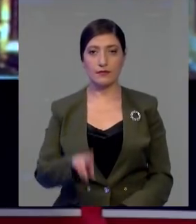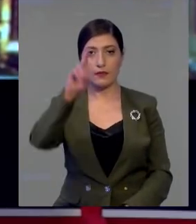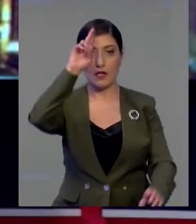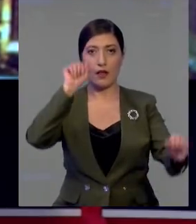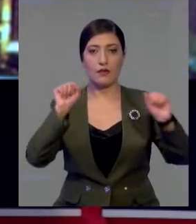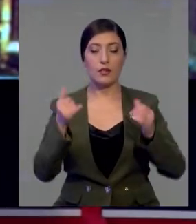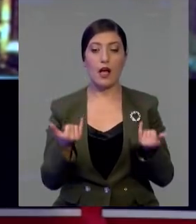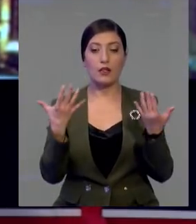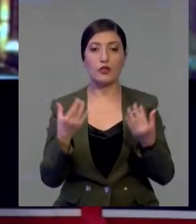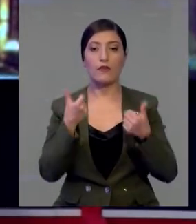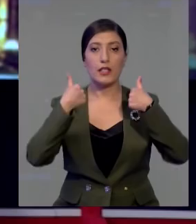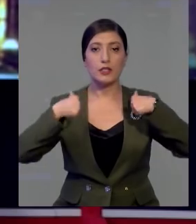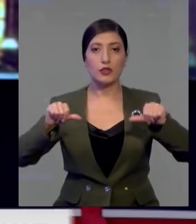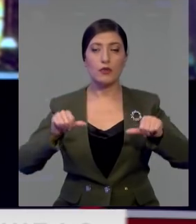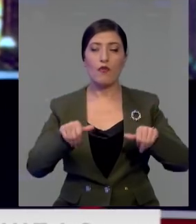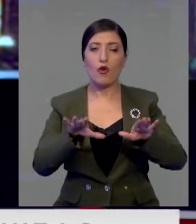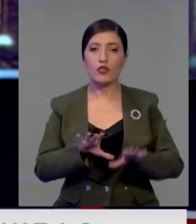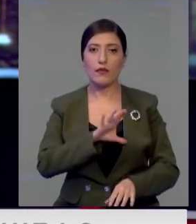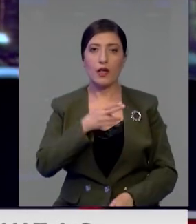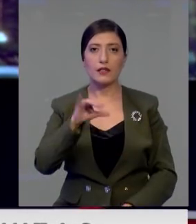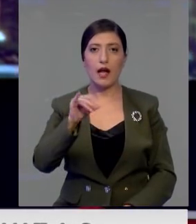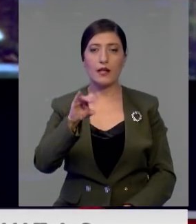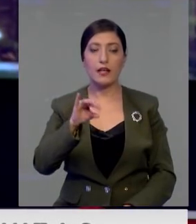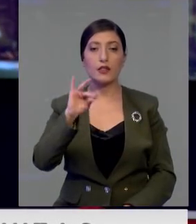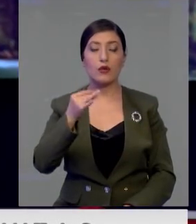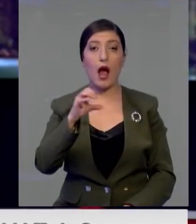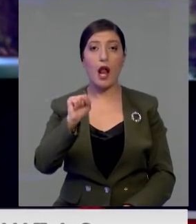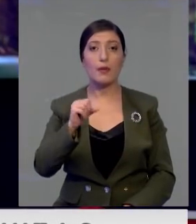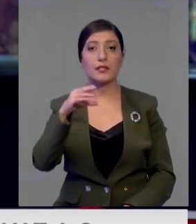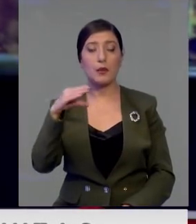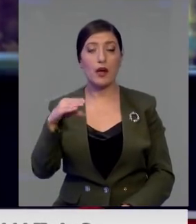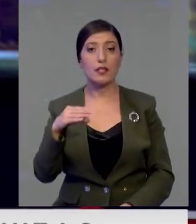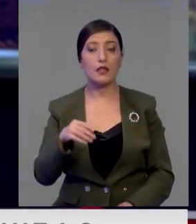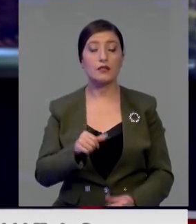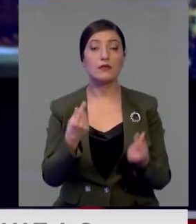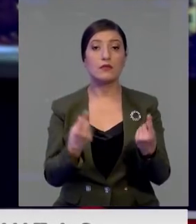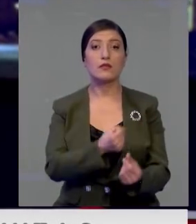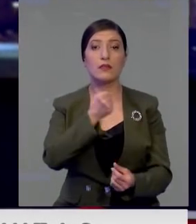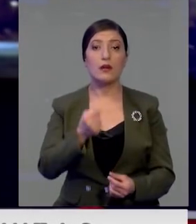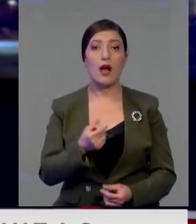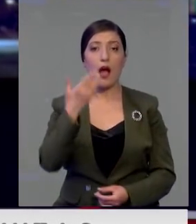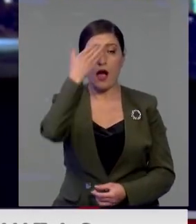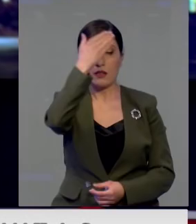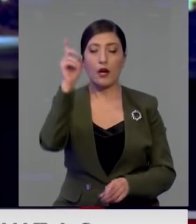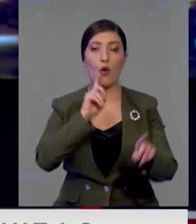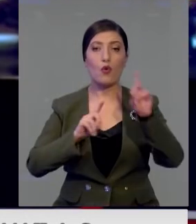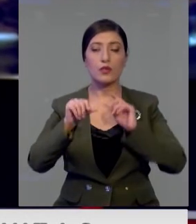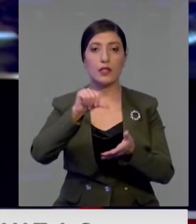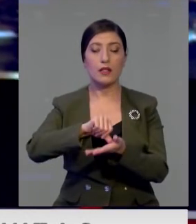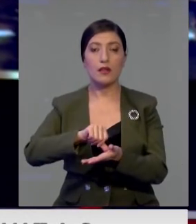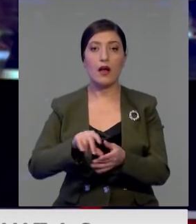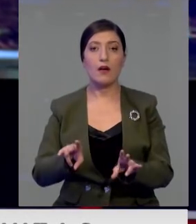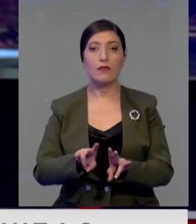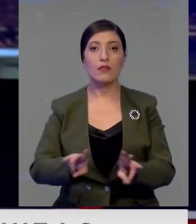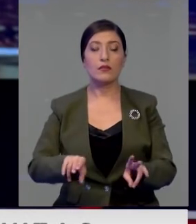Կառավարության այսօրվա նիստում որոշվել է Դանիել Իոաննիսյանին եւ Ալբերտ Ստեփանյանին նշանակել հանրային խորհրդի անդամներ։ Վարչապետի աշխատակազմի ղեկավար